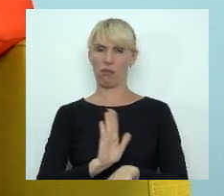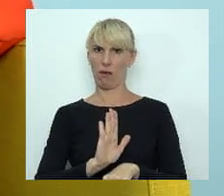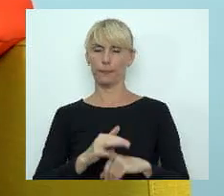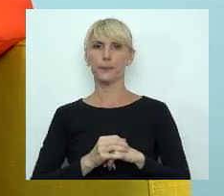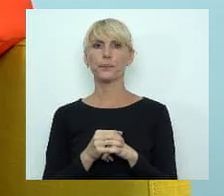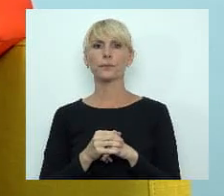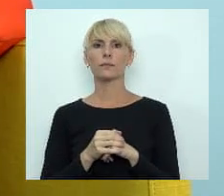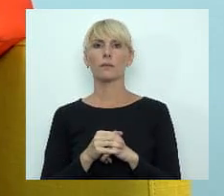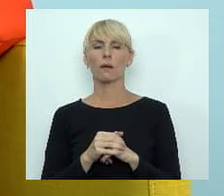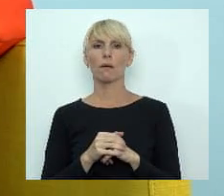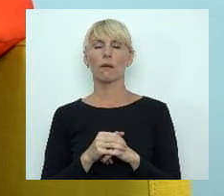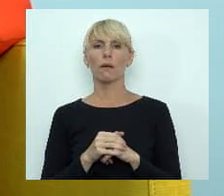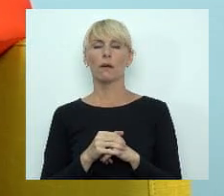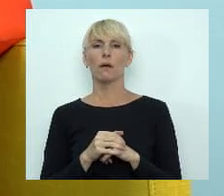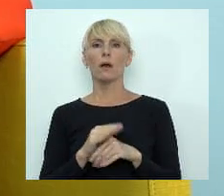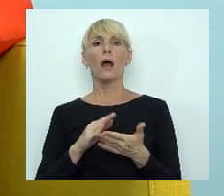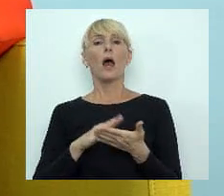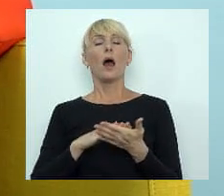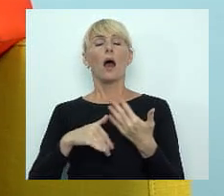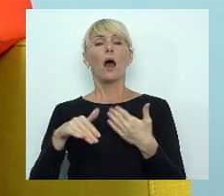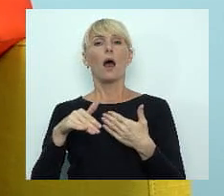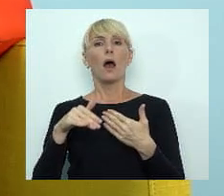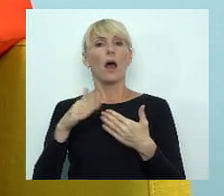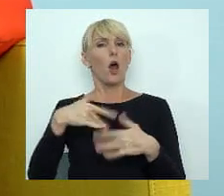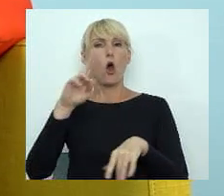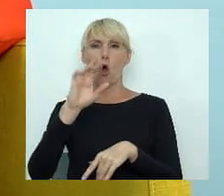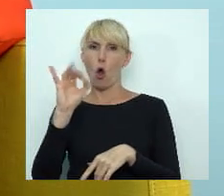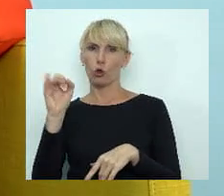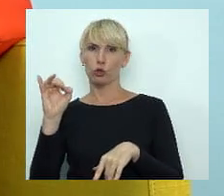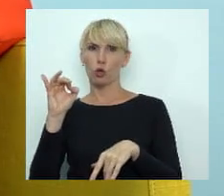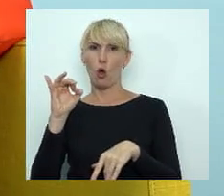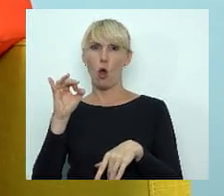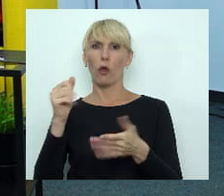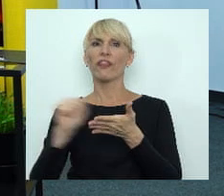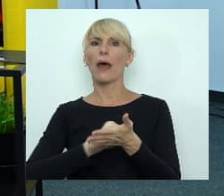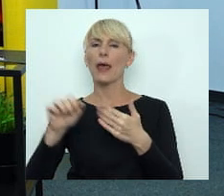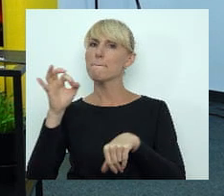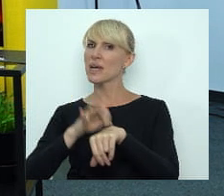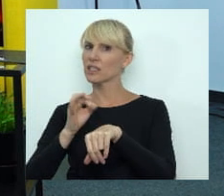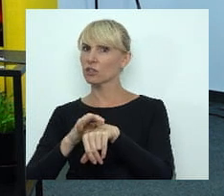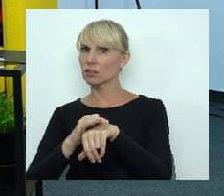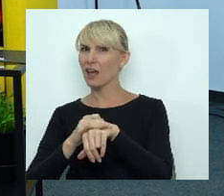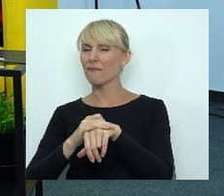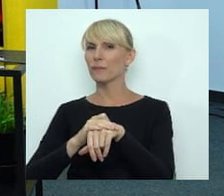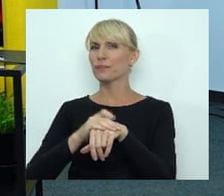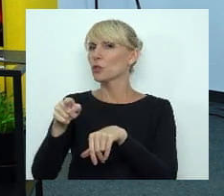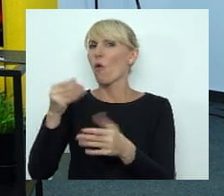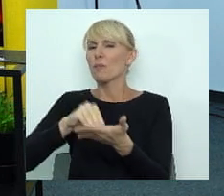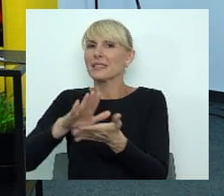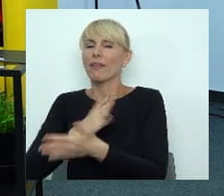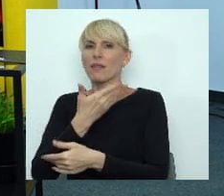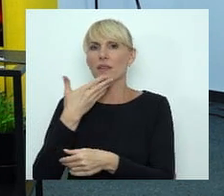Pan o dane medyczne. Tak naprawdę RODO nie posługuje się takim pojęciem. RODO posługuje się pojęciem... Ale istnieje coś takiego? Tak, ale to pod